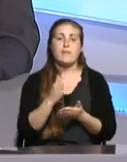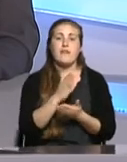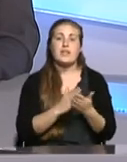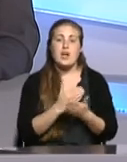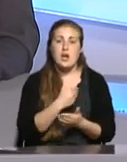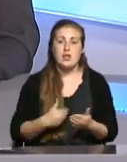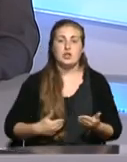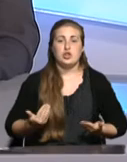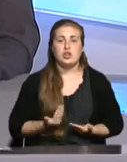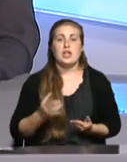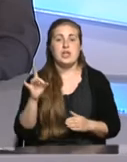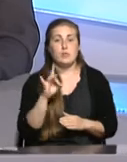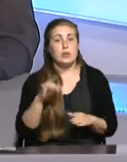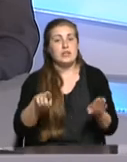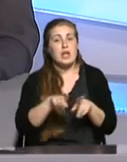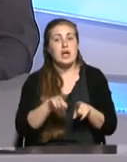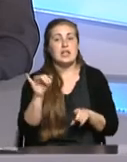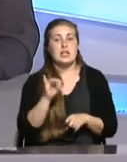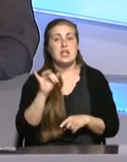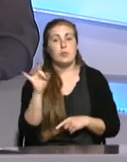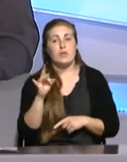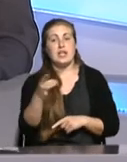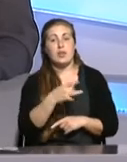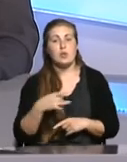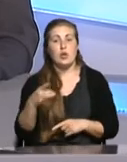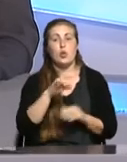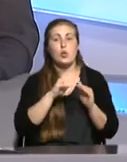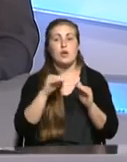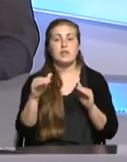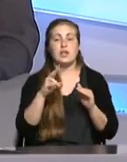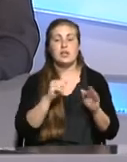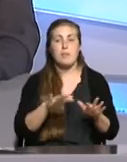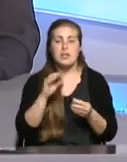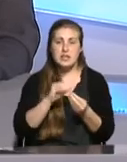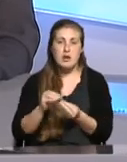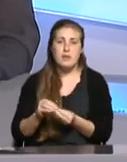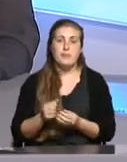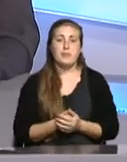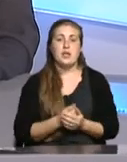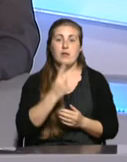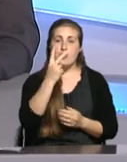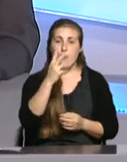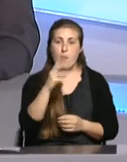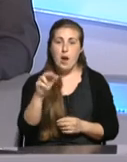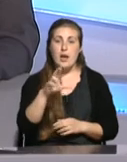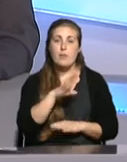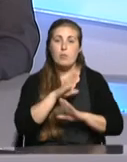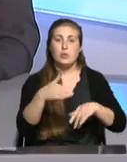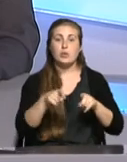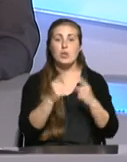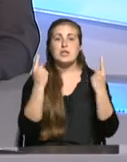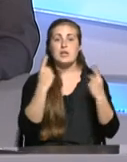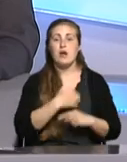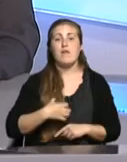жителей республики так и республиканского регионального уровня на местах 2 мая прошло такое знаковое событие